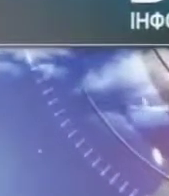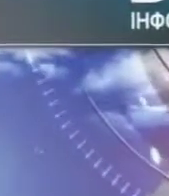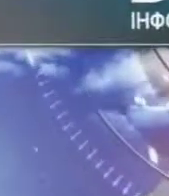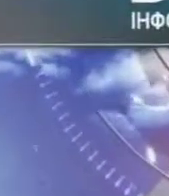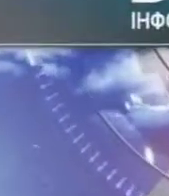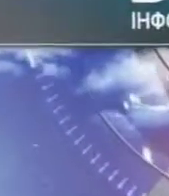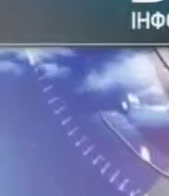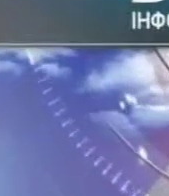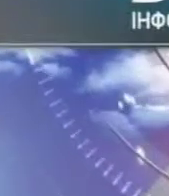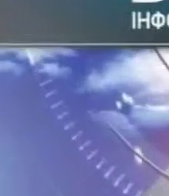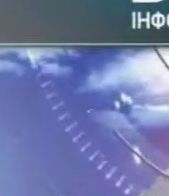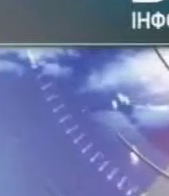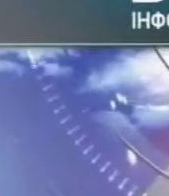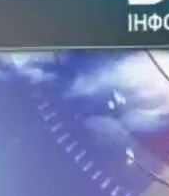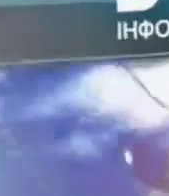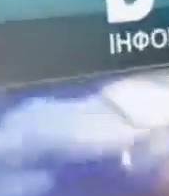Музика